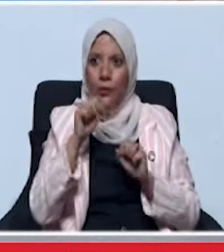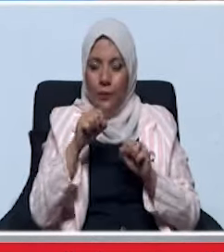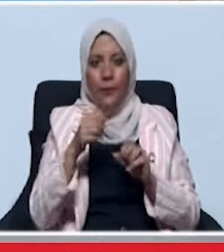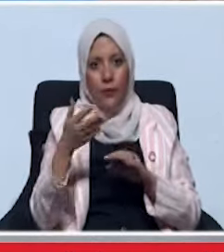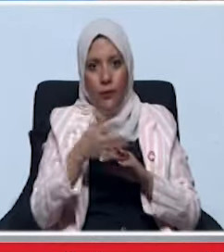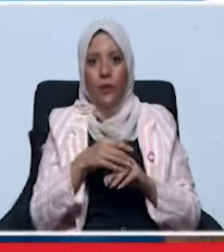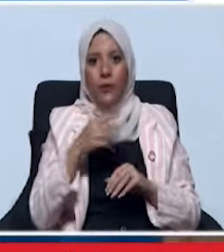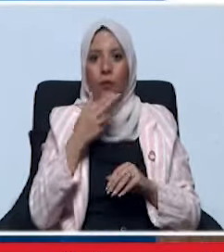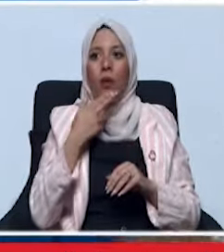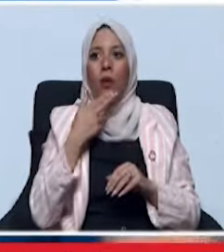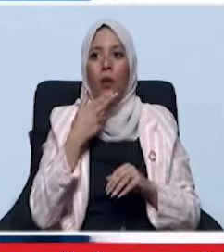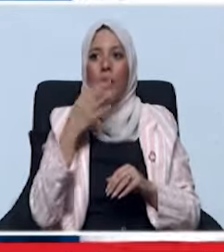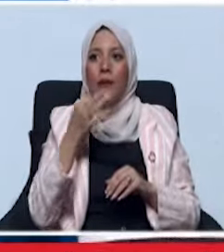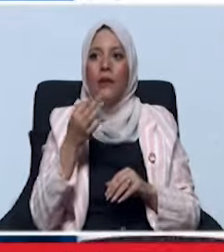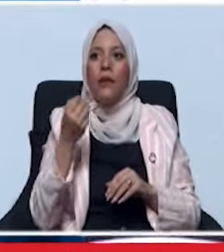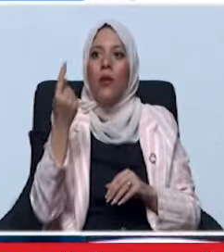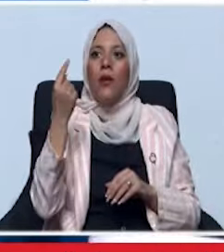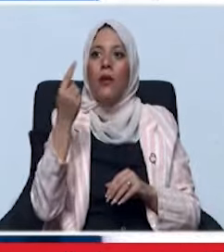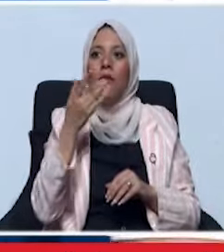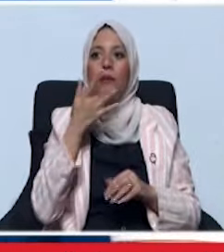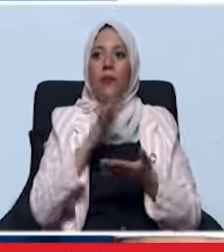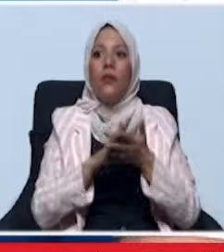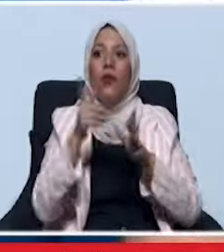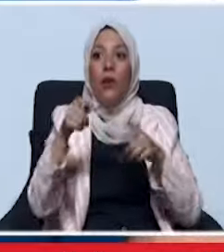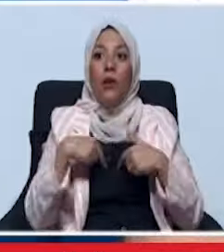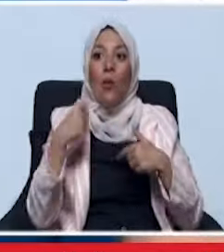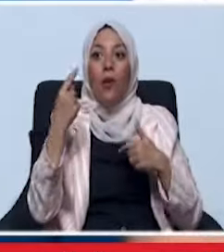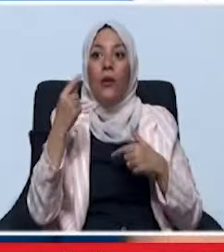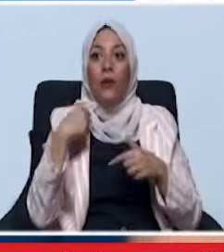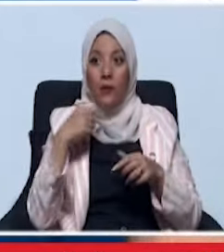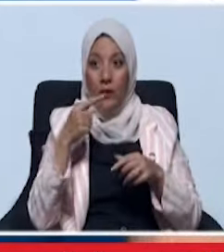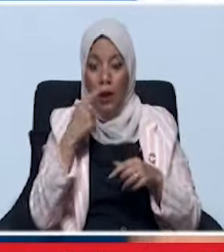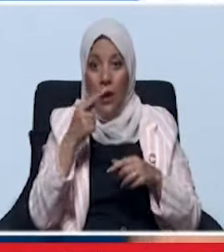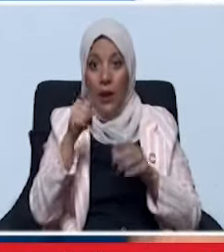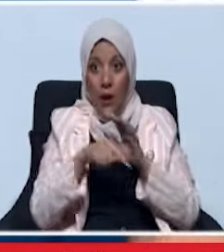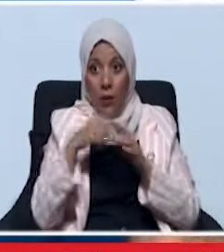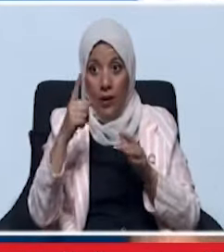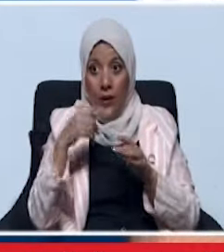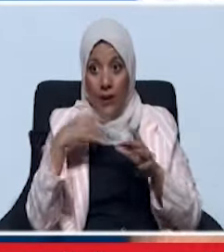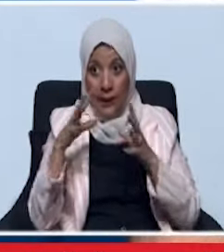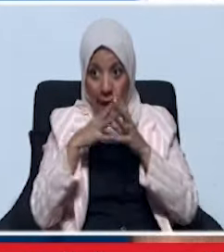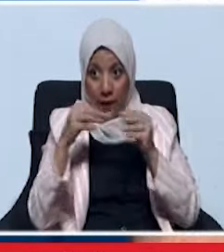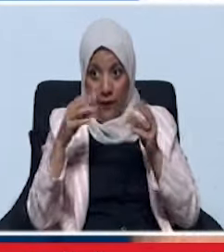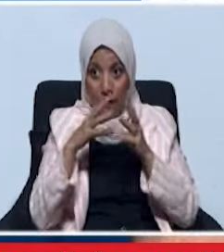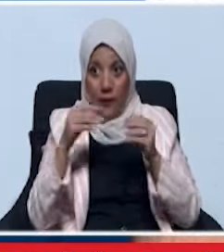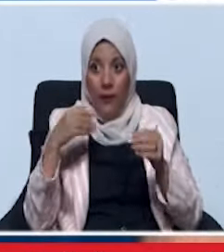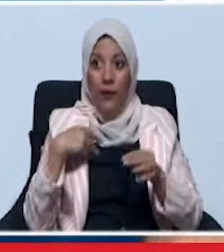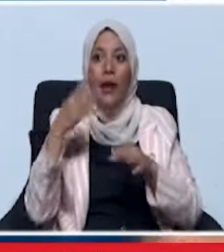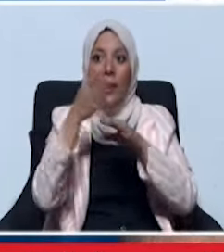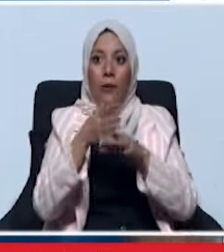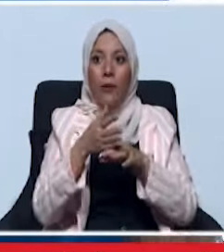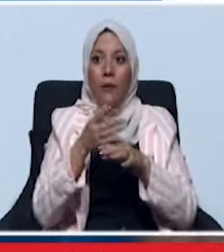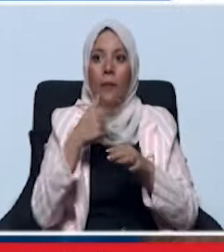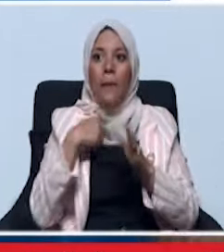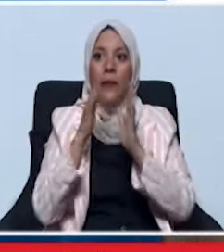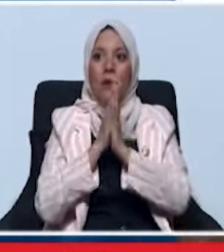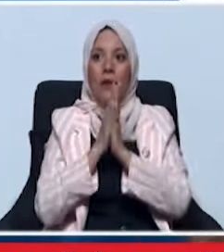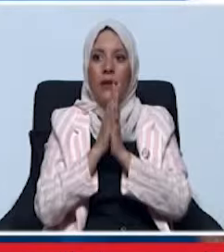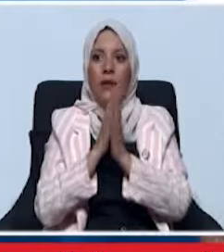ده كائن ما يتكررش. انا كان طبعًا. اول حد هيلحن لي وقال لي اول حفله بالحرف كده، اول حفله قادمه ابو علي هقدمك فيها، بس للاسف